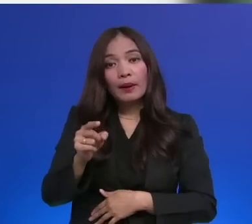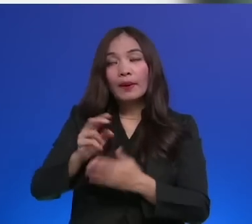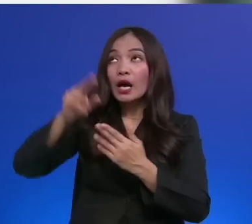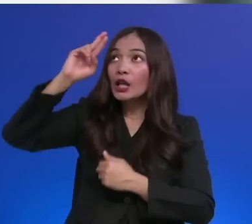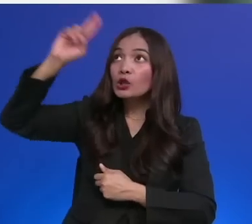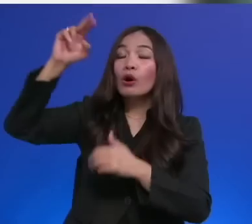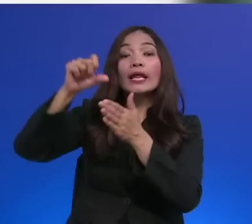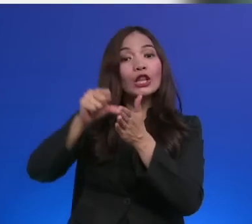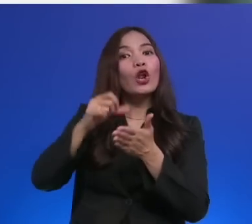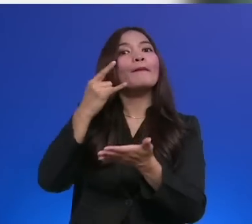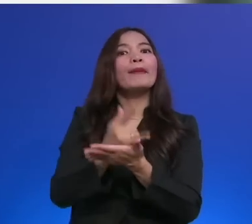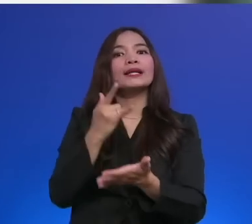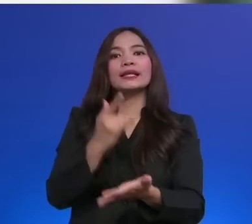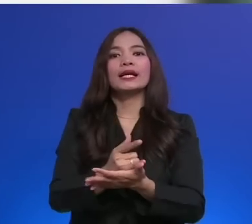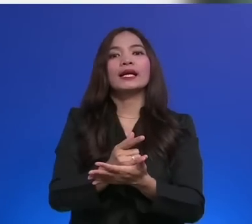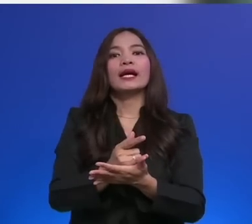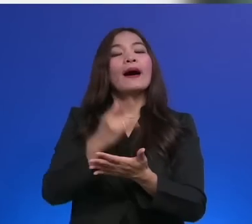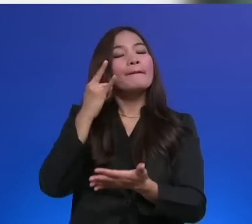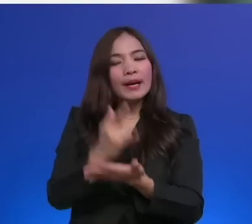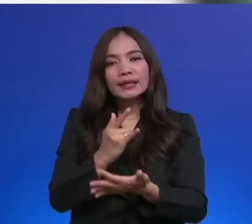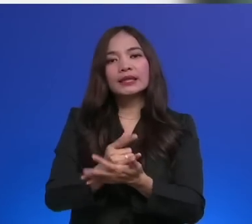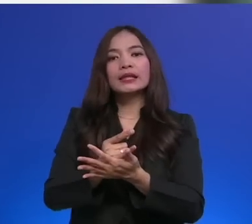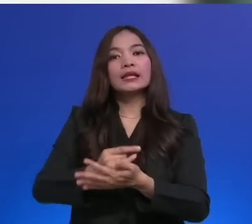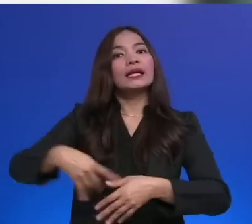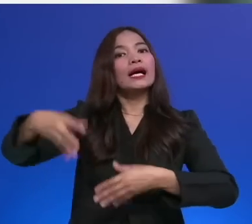Tuhan pasti datang, pasti.